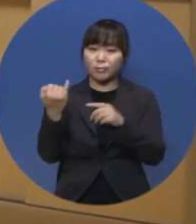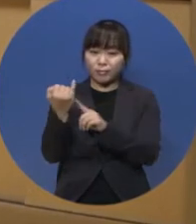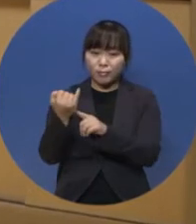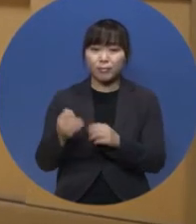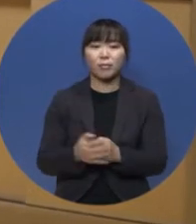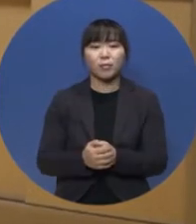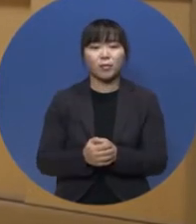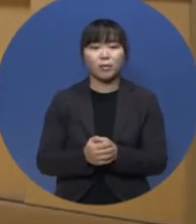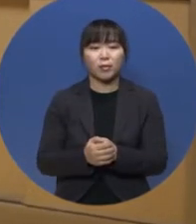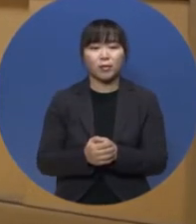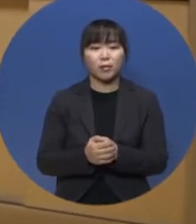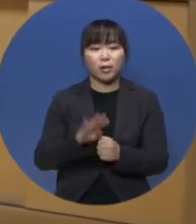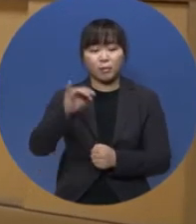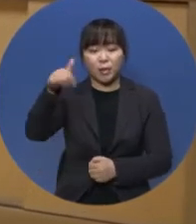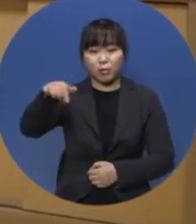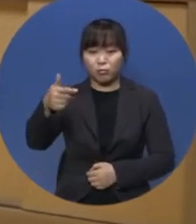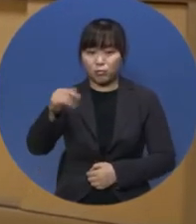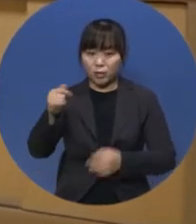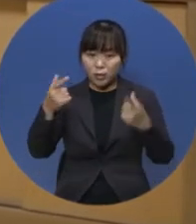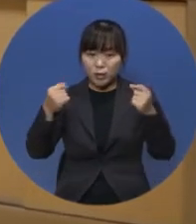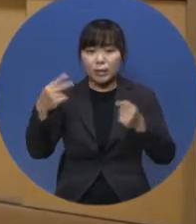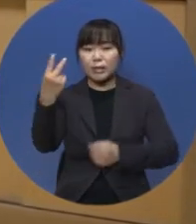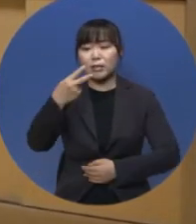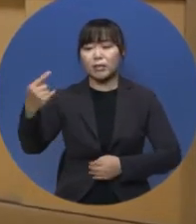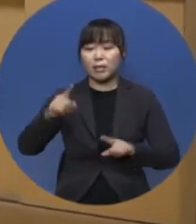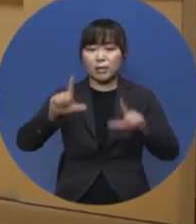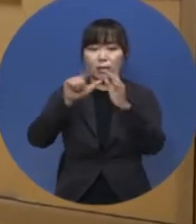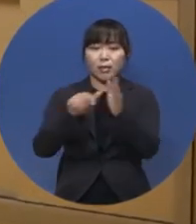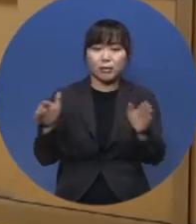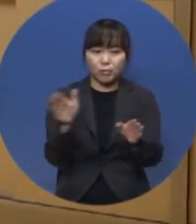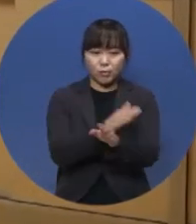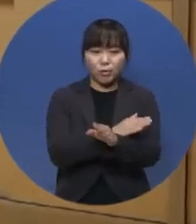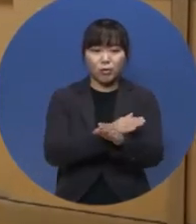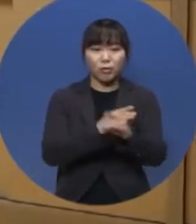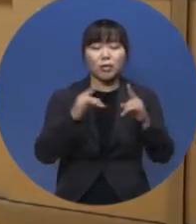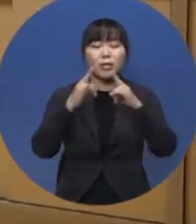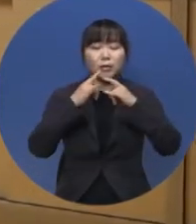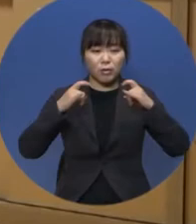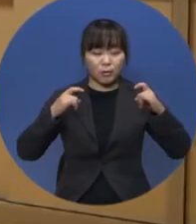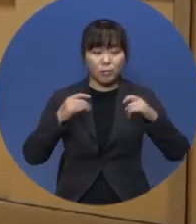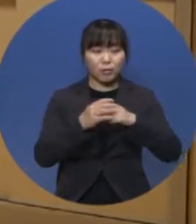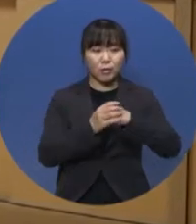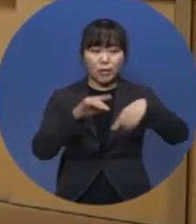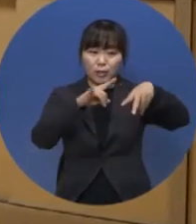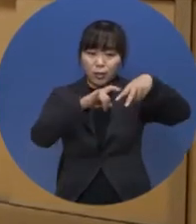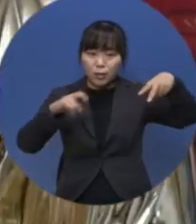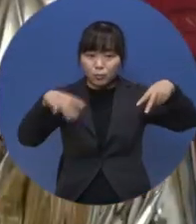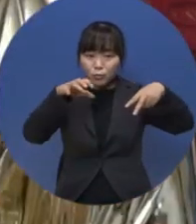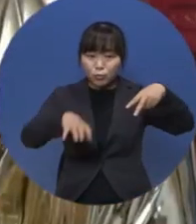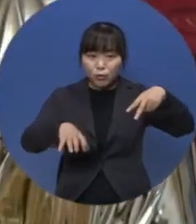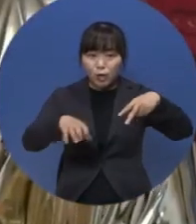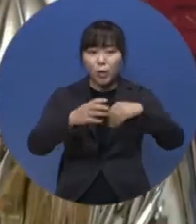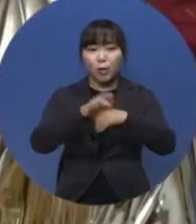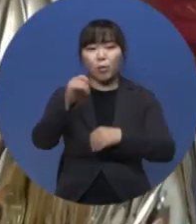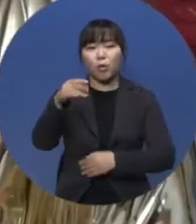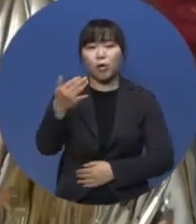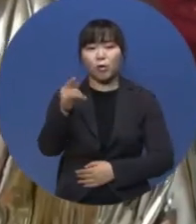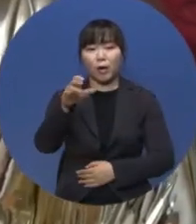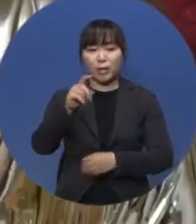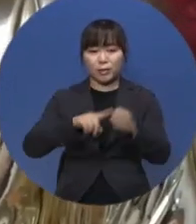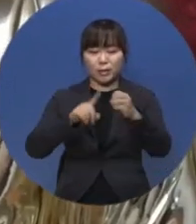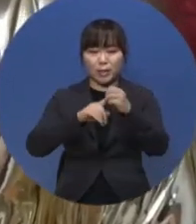주지는 비구니로서 지난 2001년부터 서대문구 충정로 3가에 월광사찰을